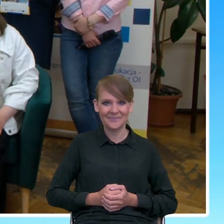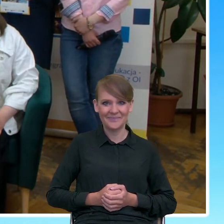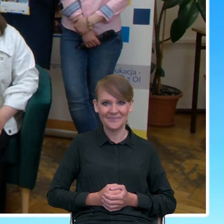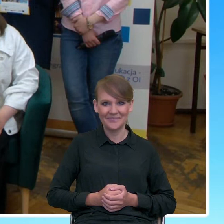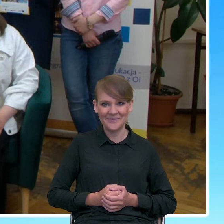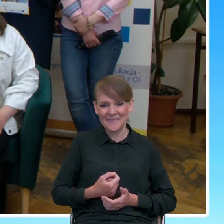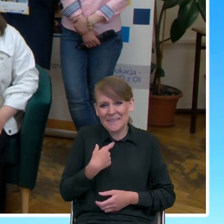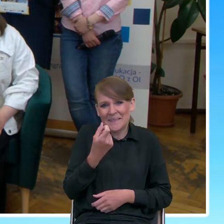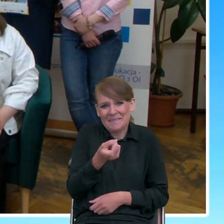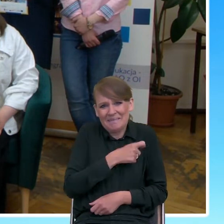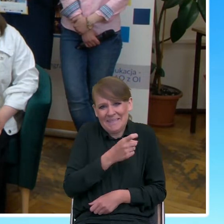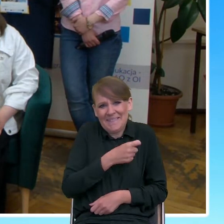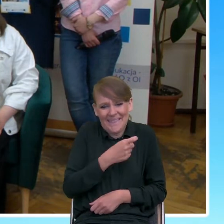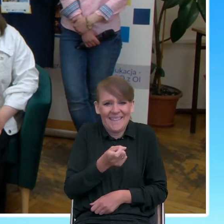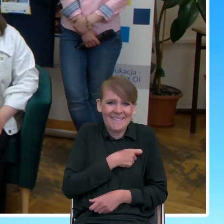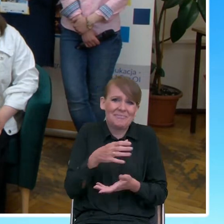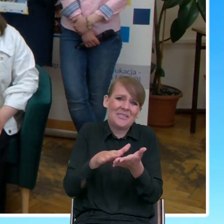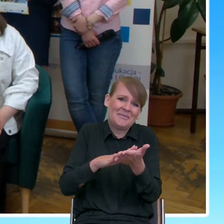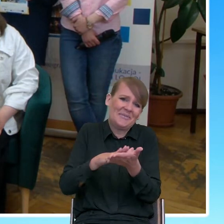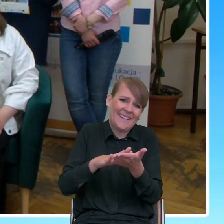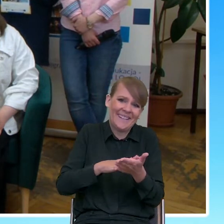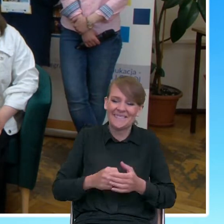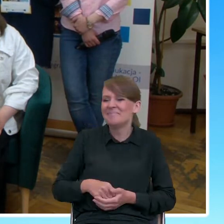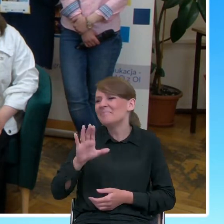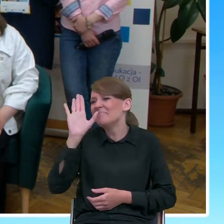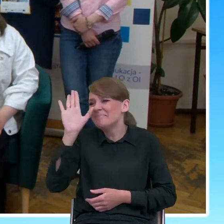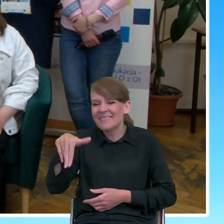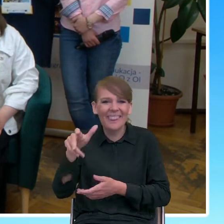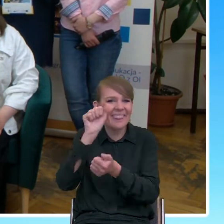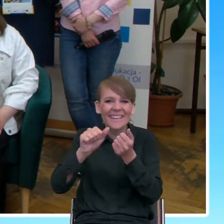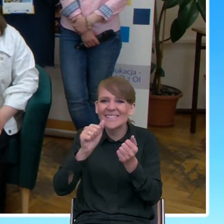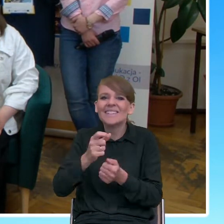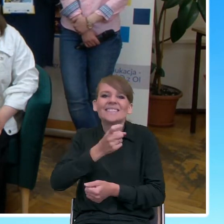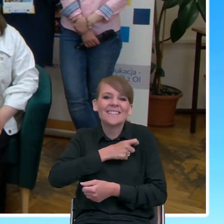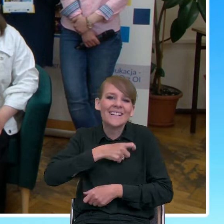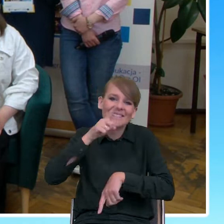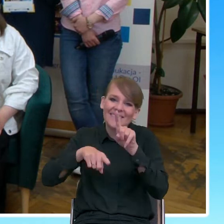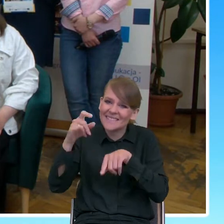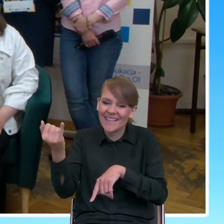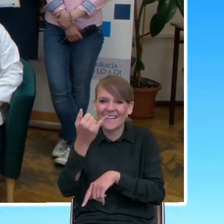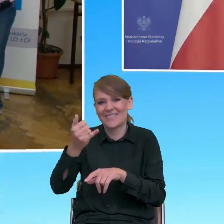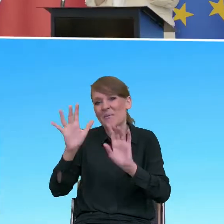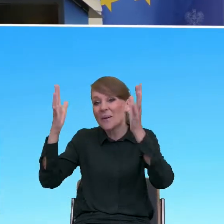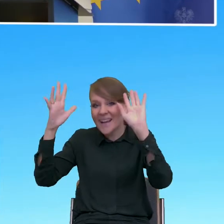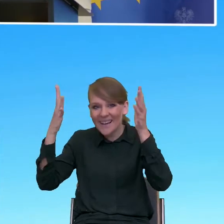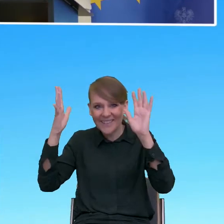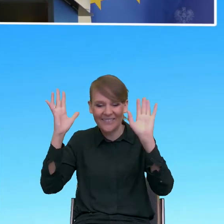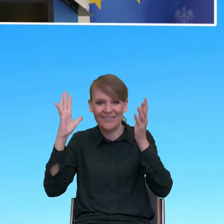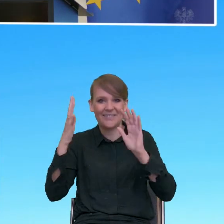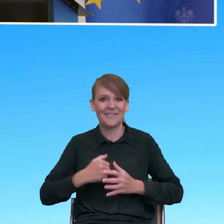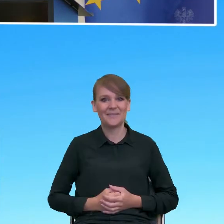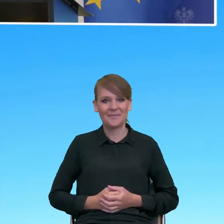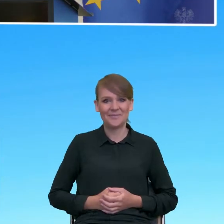Troszeczkę stresa mam, przepraszam bardzo. Nie ma za co przepraszać, stres jest zawsze. Brawa.